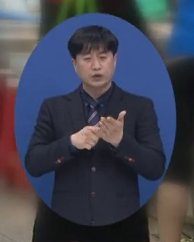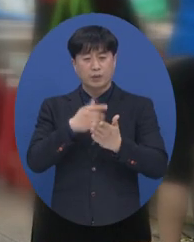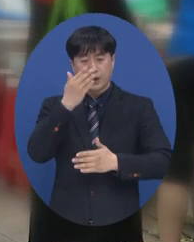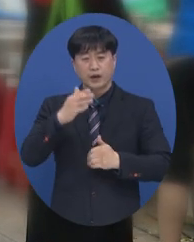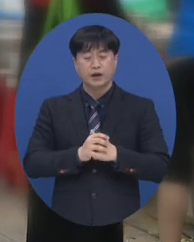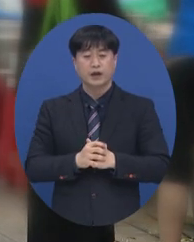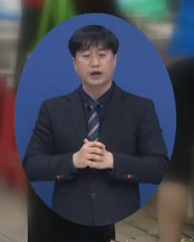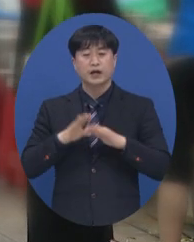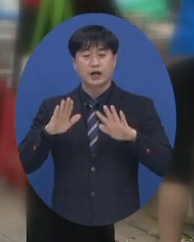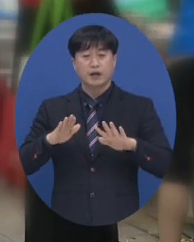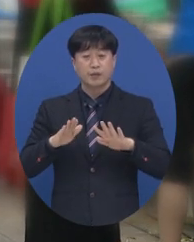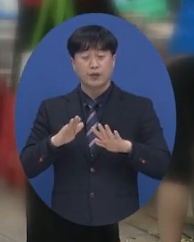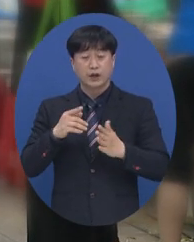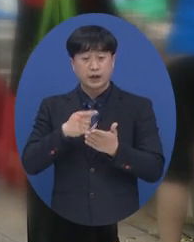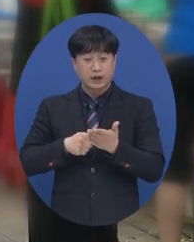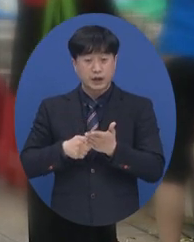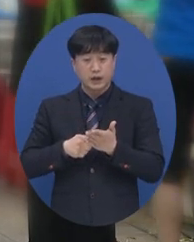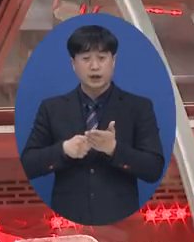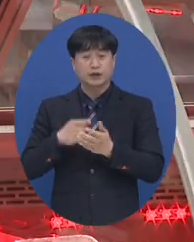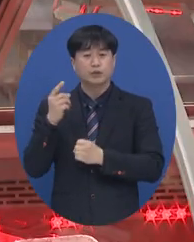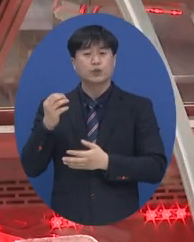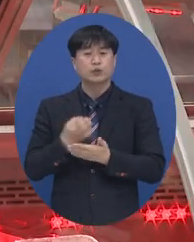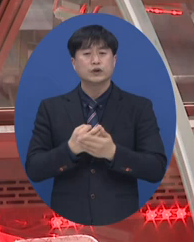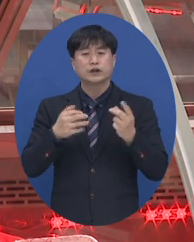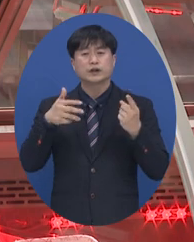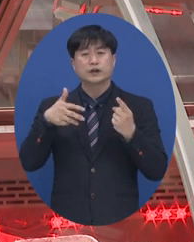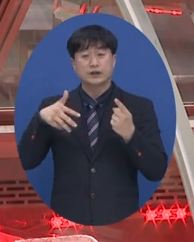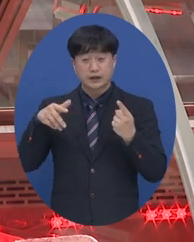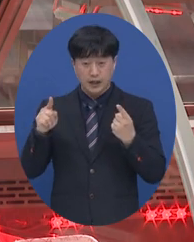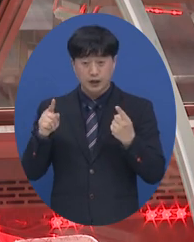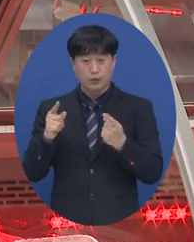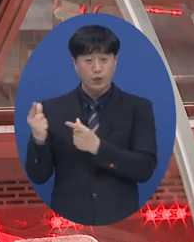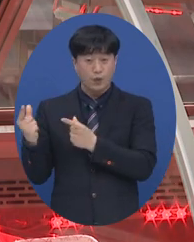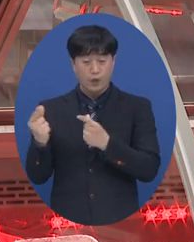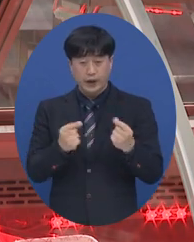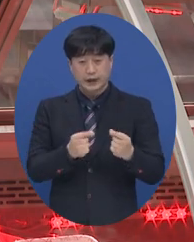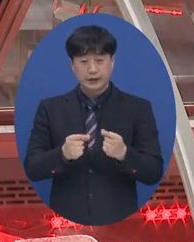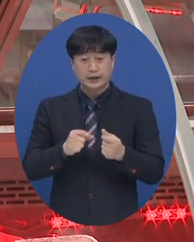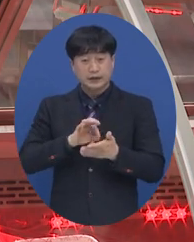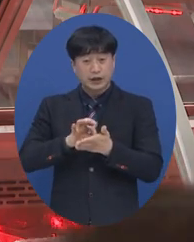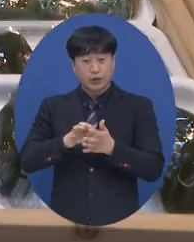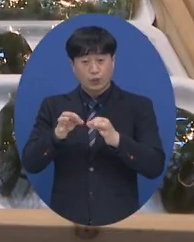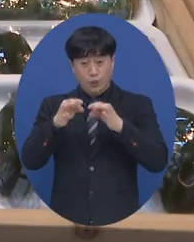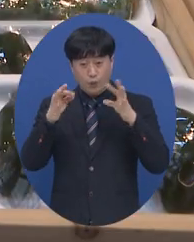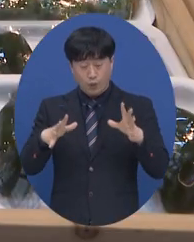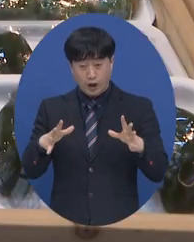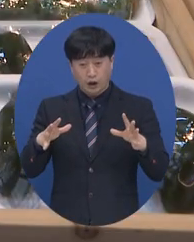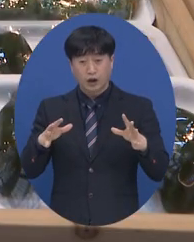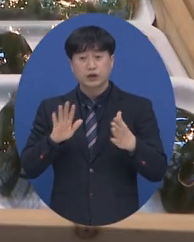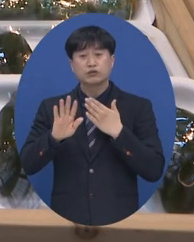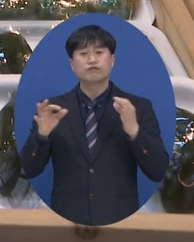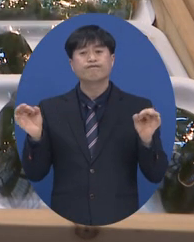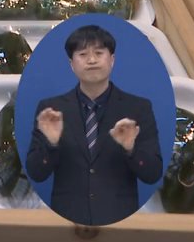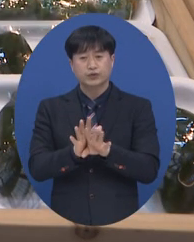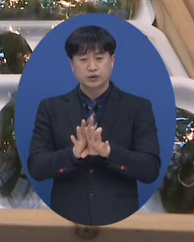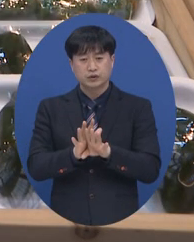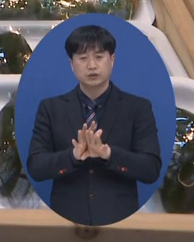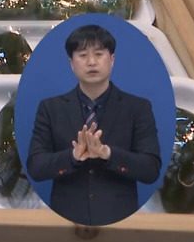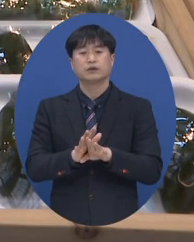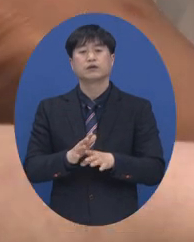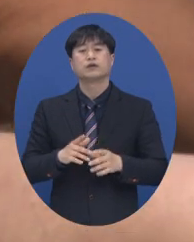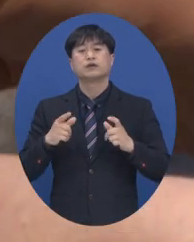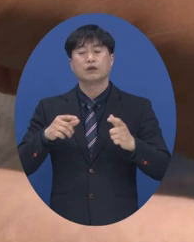이번 경기도 재난 기본소득 은 1차 때와 마찬가지로 사용 기한이 정해진 소멸성 지역화폐 로 지급합니다